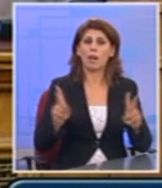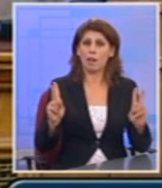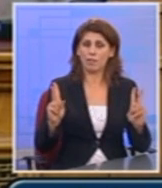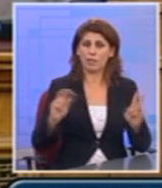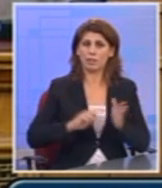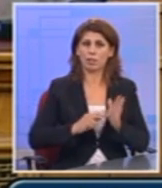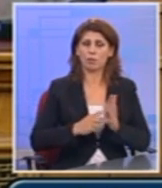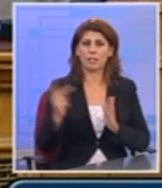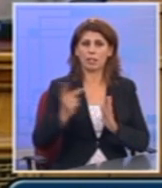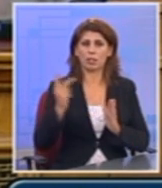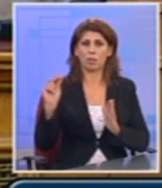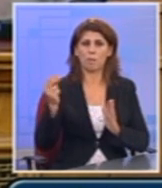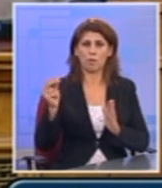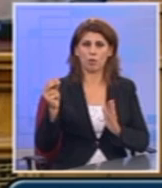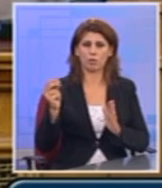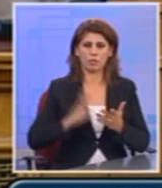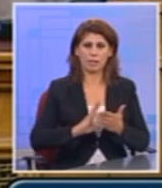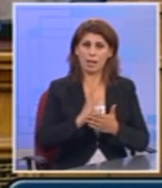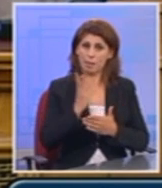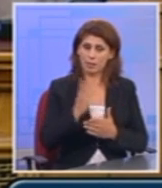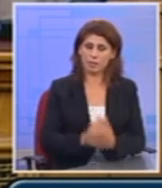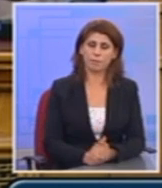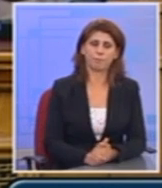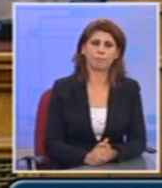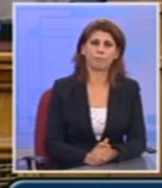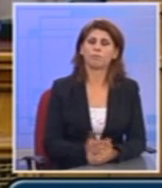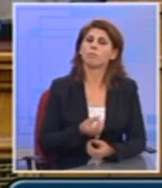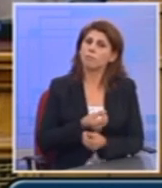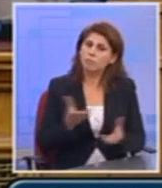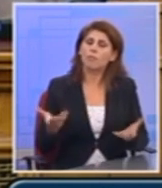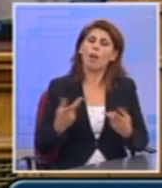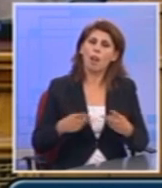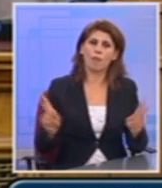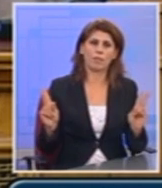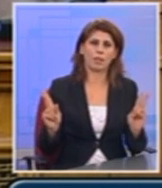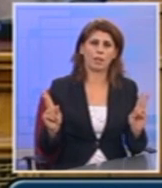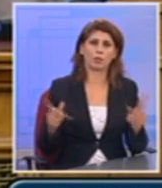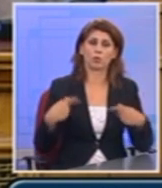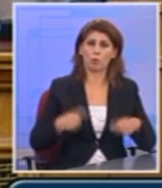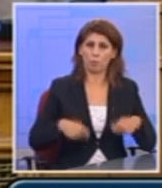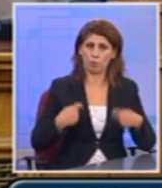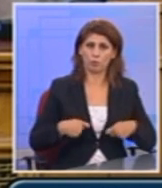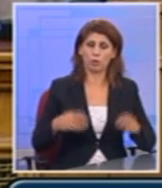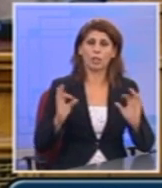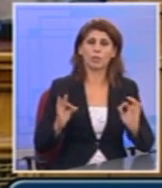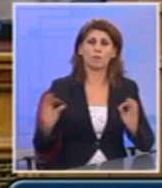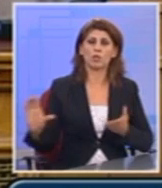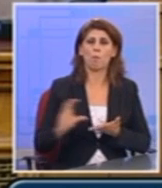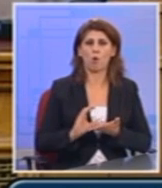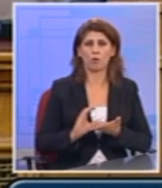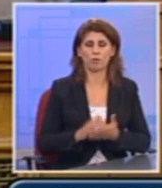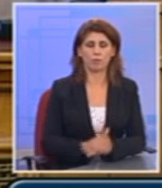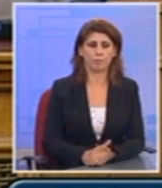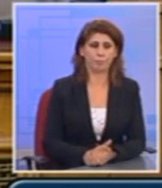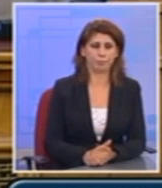οικονομική κοινωνική και πολιτιστική τους ανάπτυξη διαθέτοντας ελεύθερα τον πλούτο και τους φυσικούς πόρους